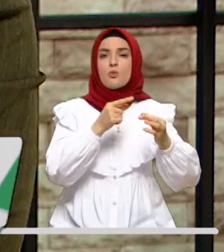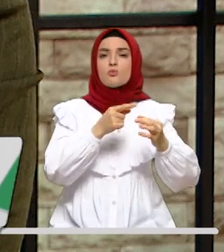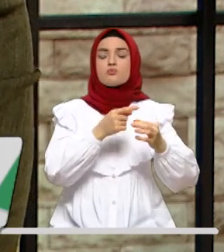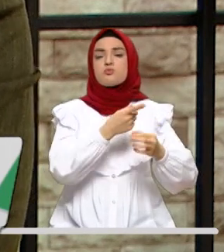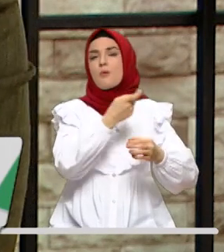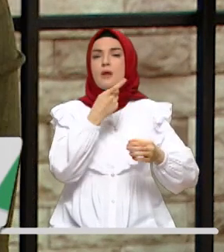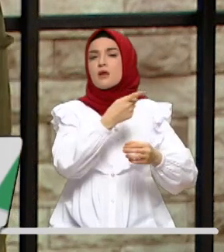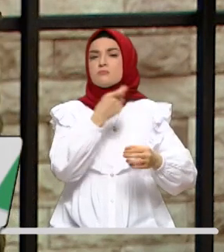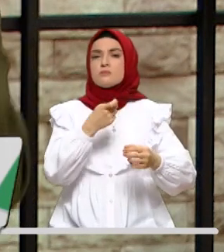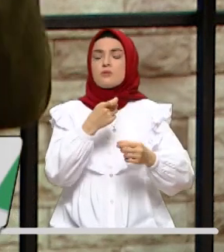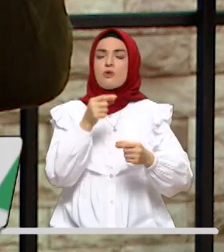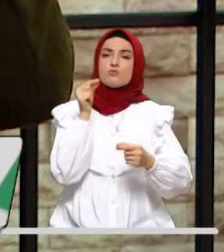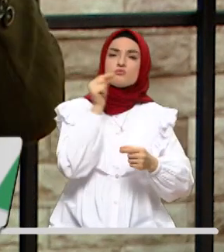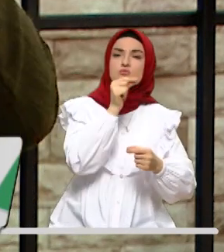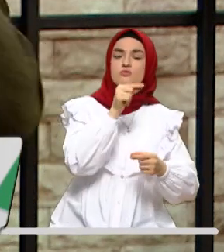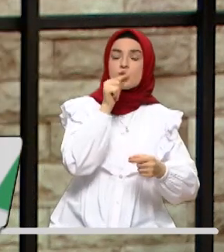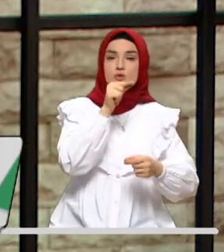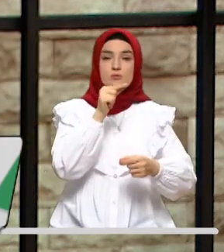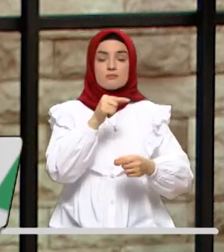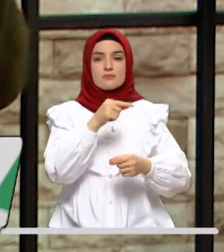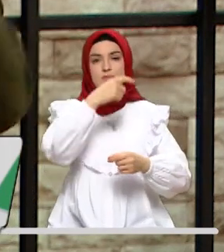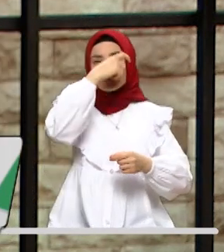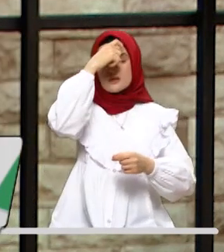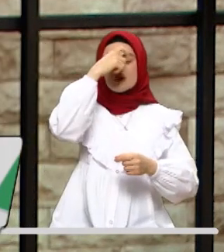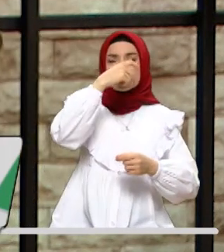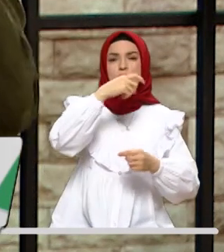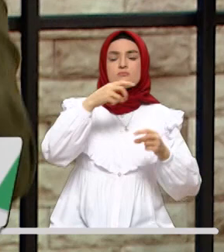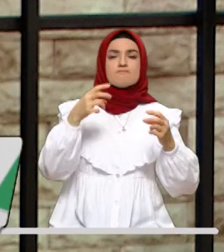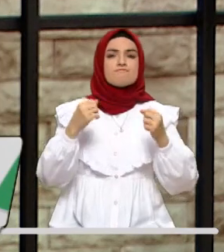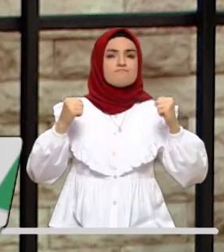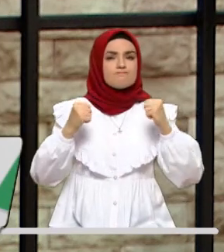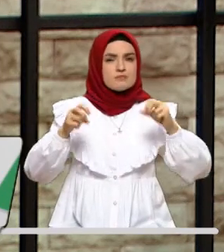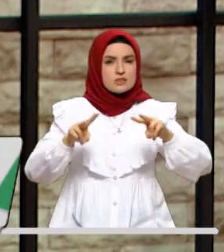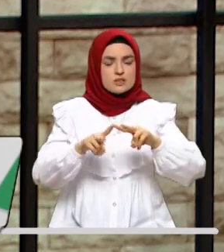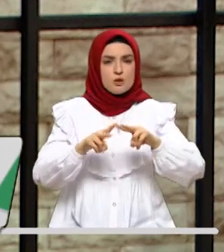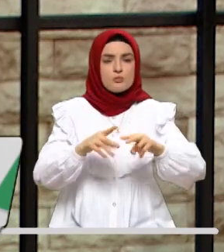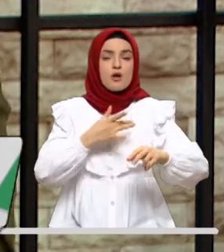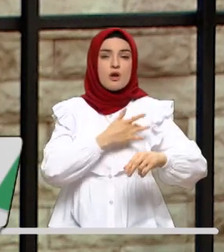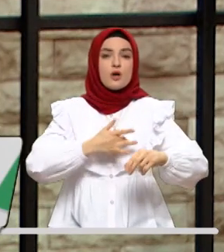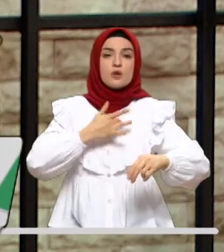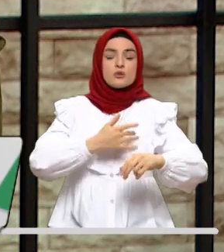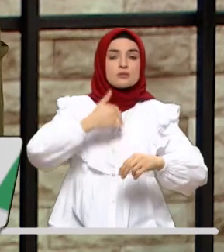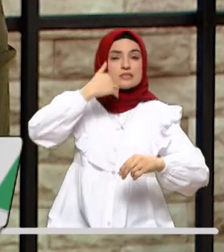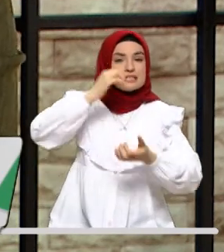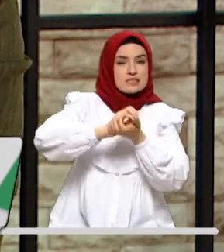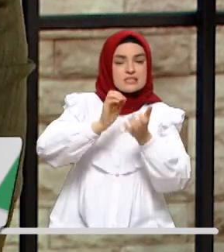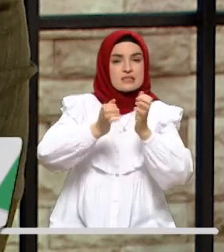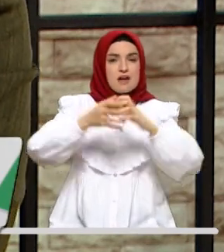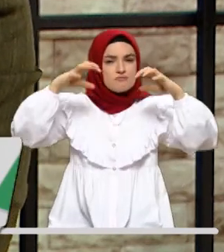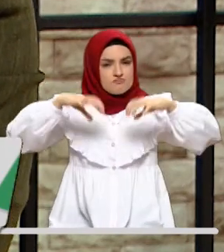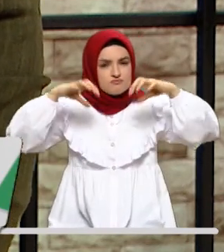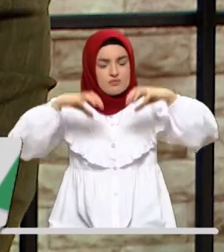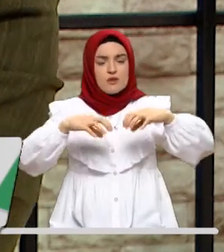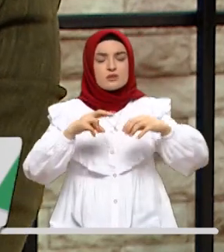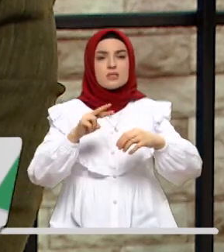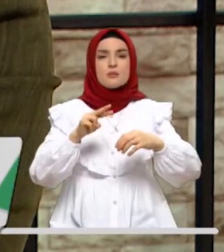ve kurşunlara, şöyle bir kış ayı, işte bugün Anadolu'da Türkiye'nin her bir yerinde kar ve yağmur yağdığı gibi, mermilere